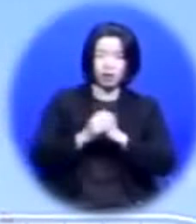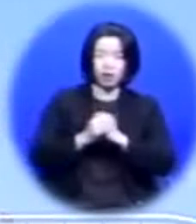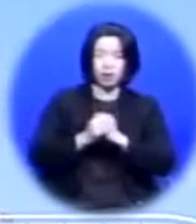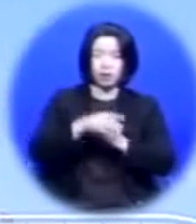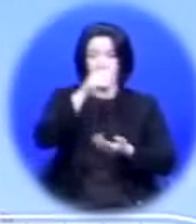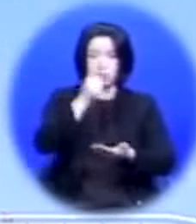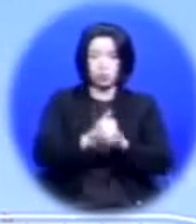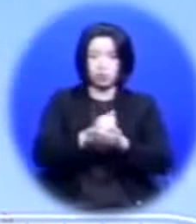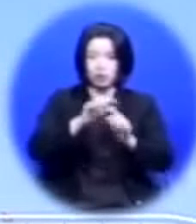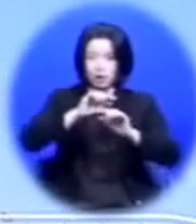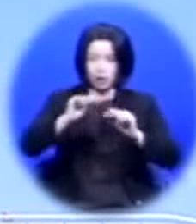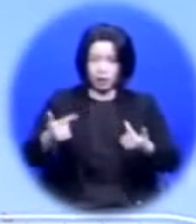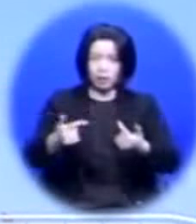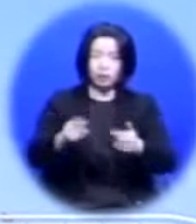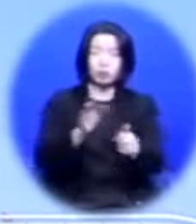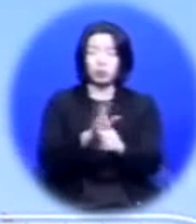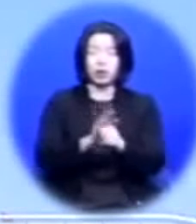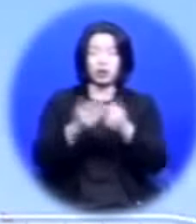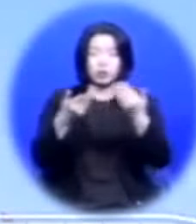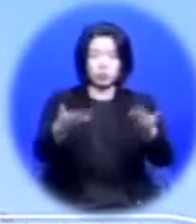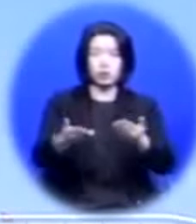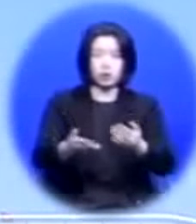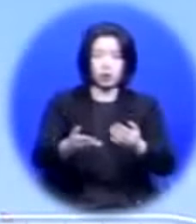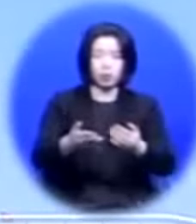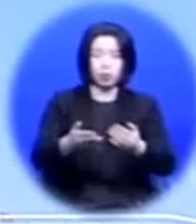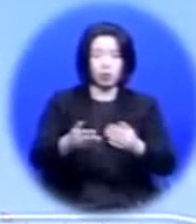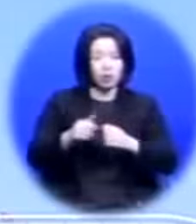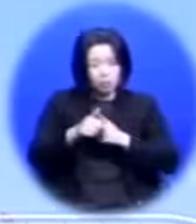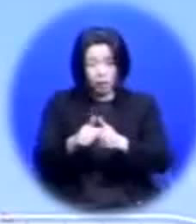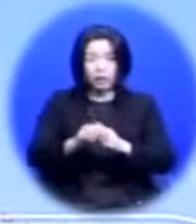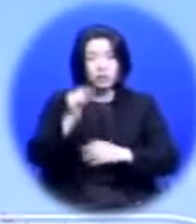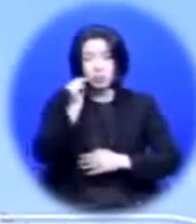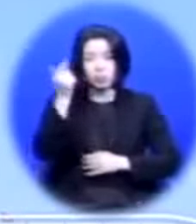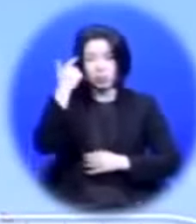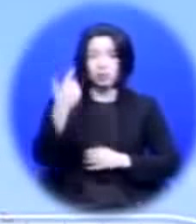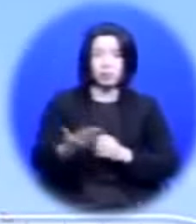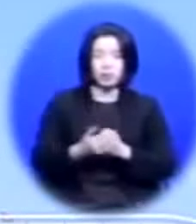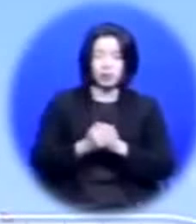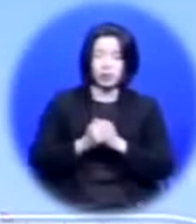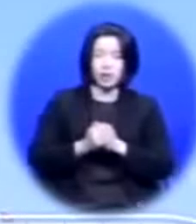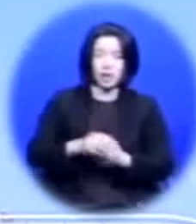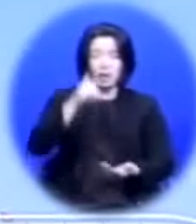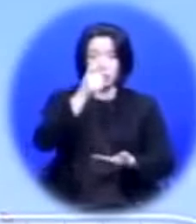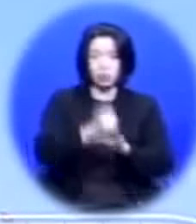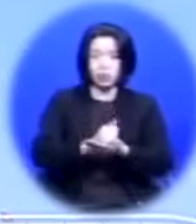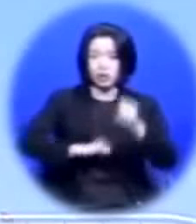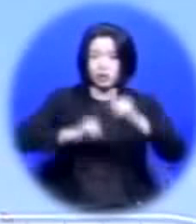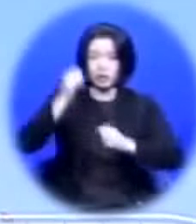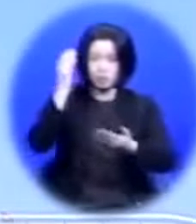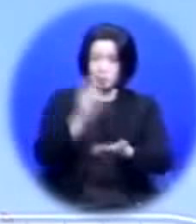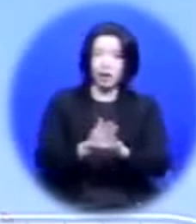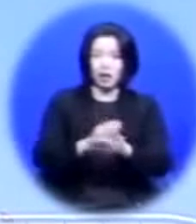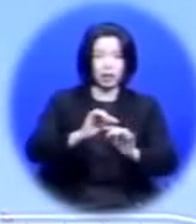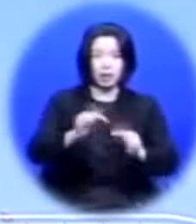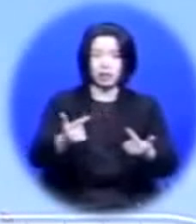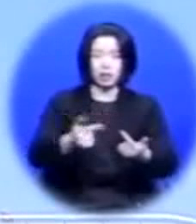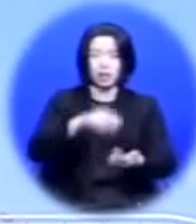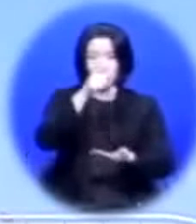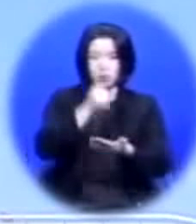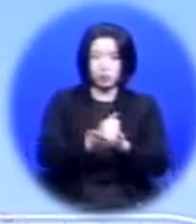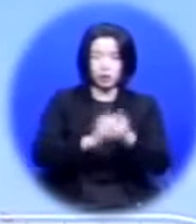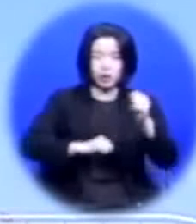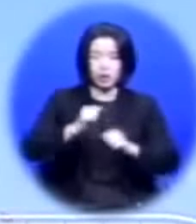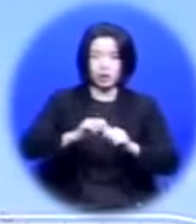해주시겠다 못해요 죄를 짓지 않게 해주시겠다 죄를 짓지 말라가 아니고 죄를 짓지 않게